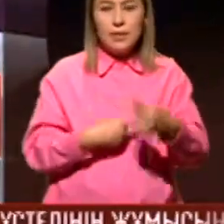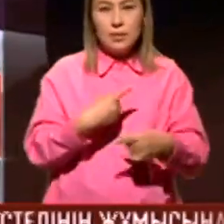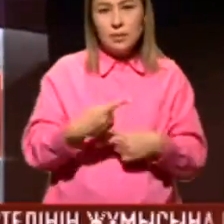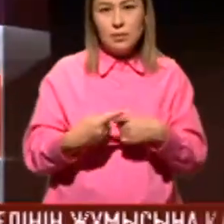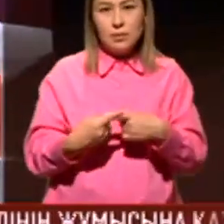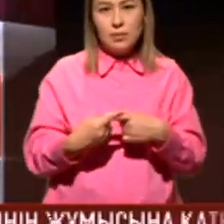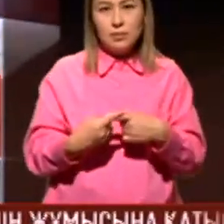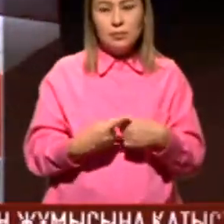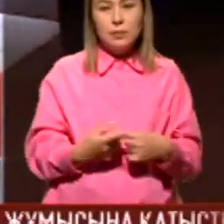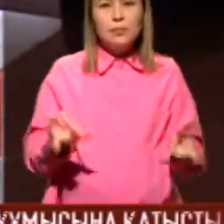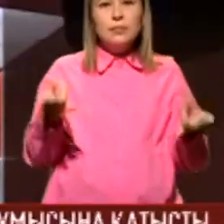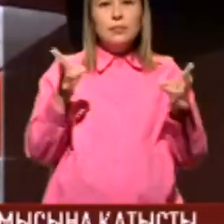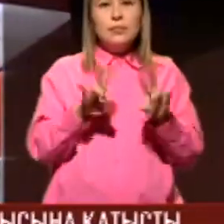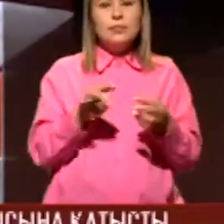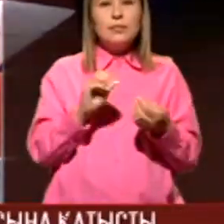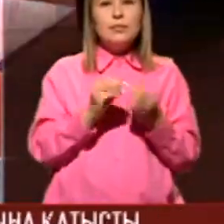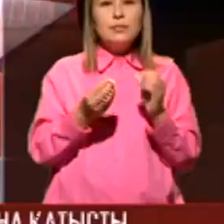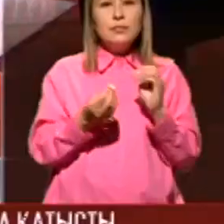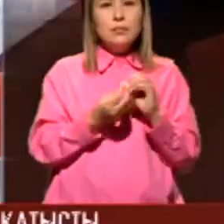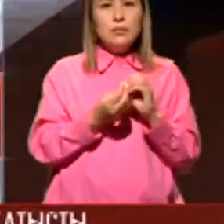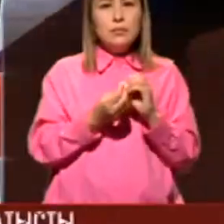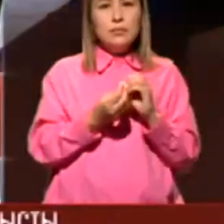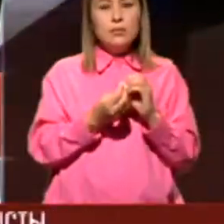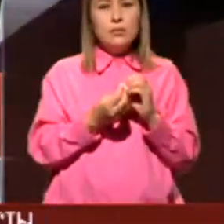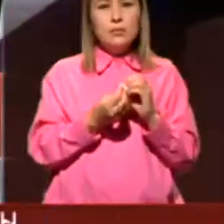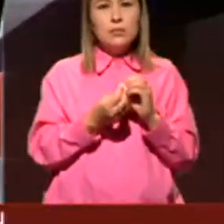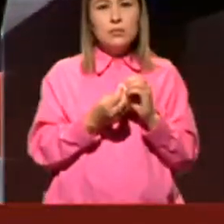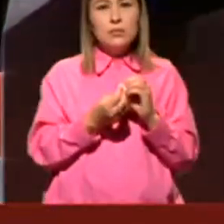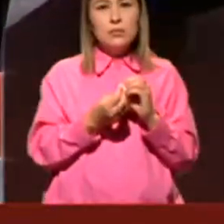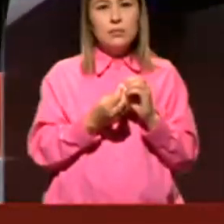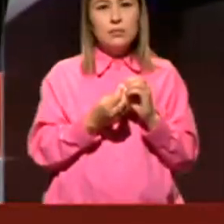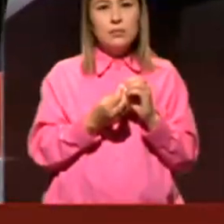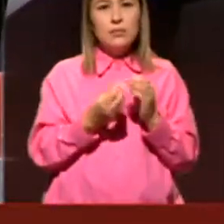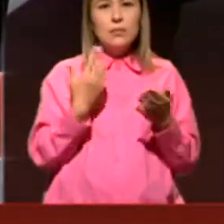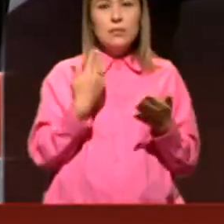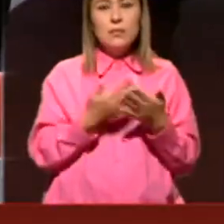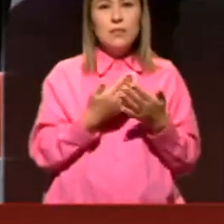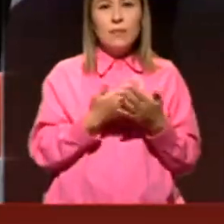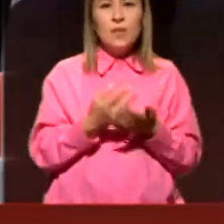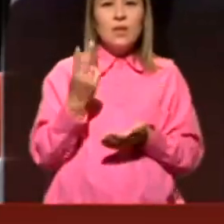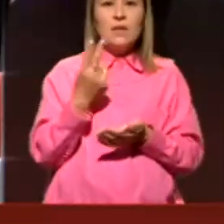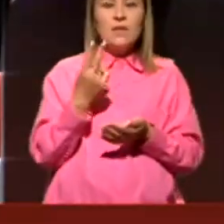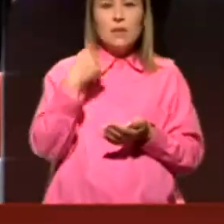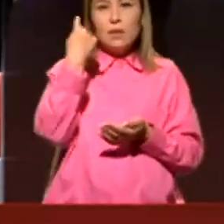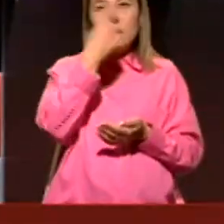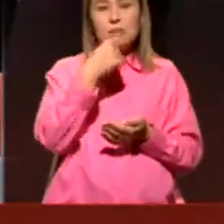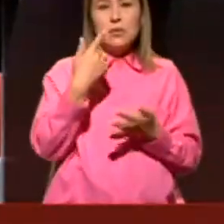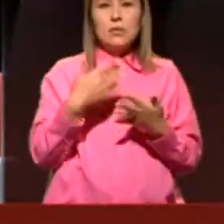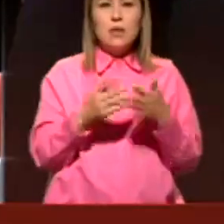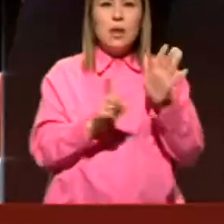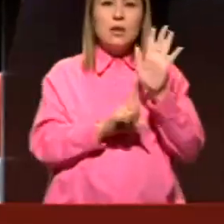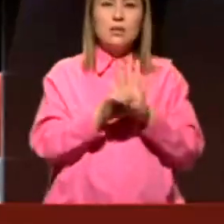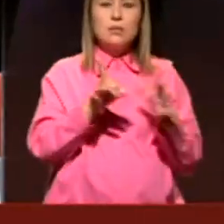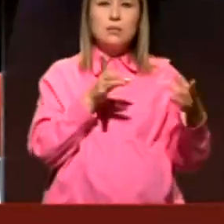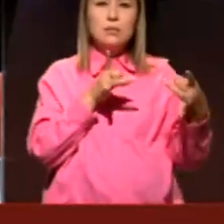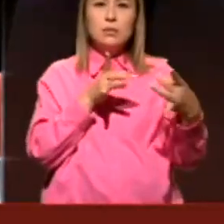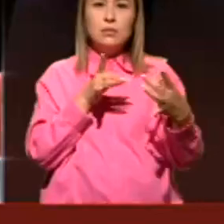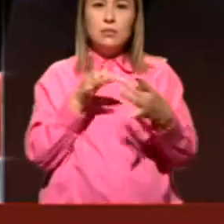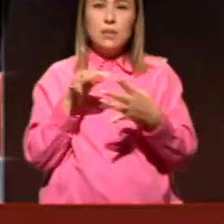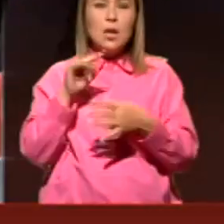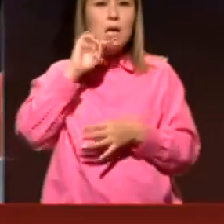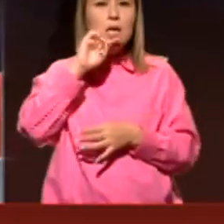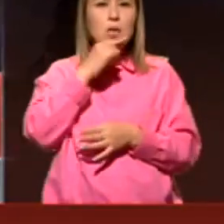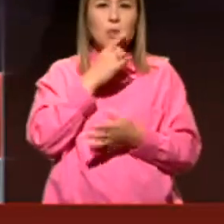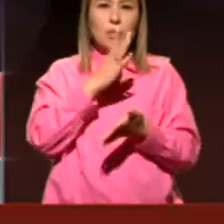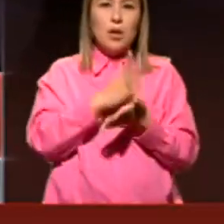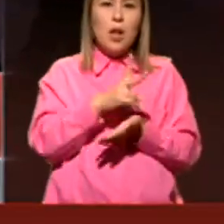несібесіне қалдырылған мәселелер. Шындап келетін болса. Және сосын екінші жағы бар, әрбір осындай қақтығыстың артында